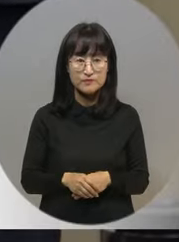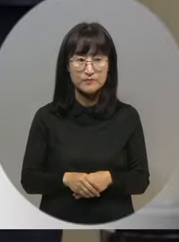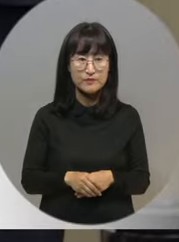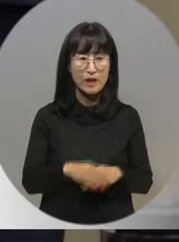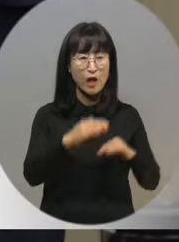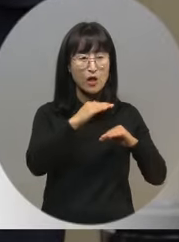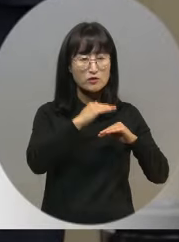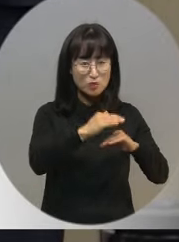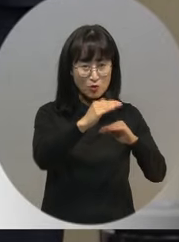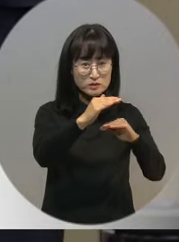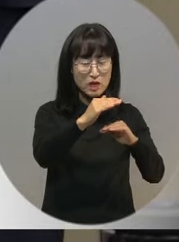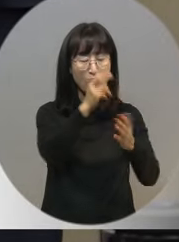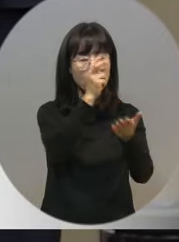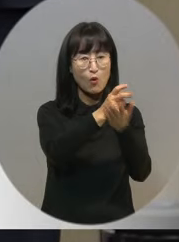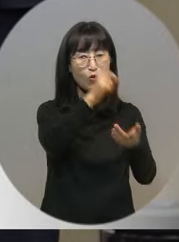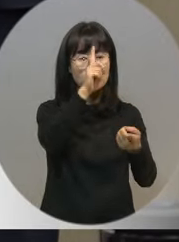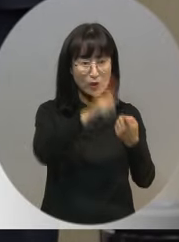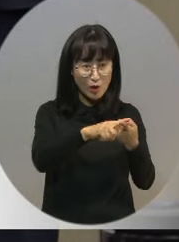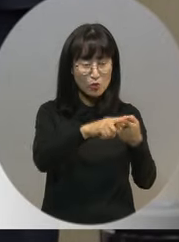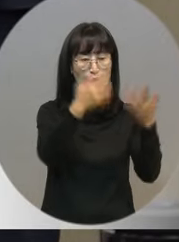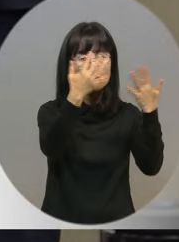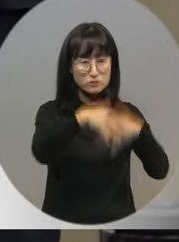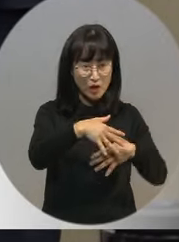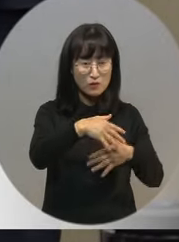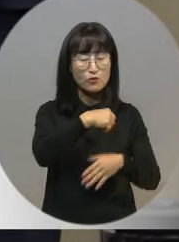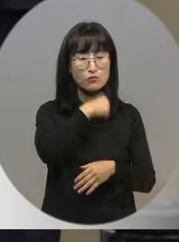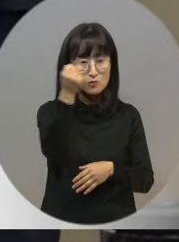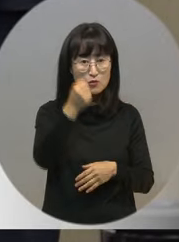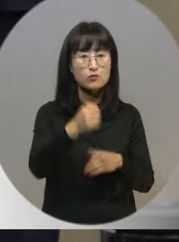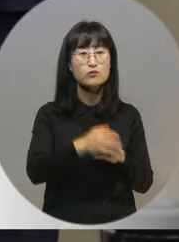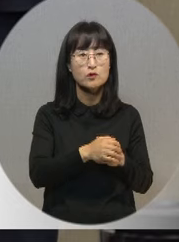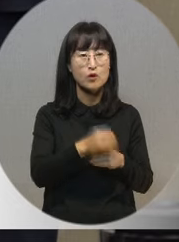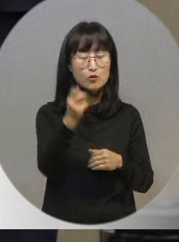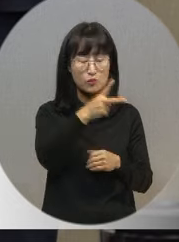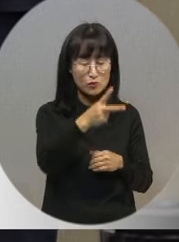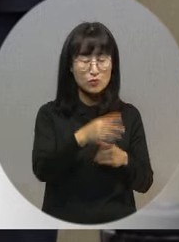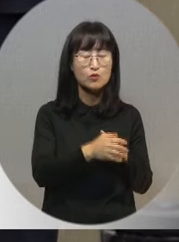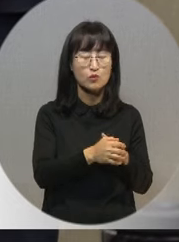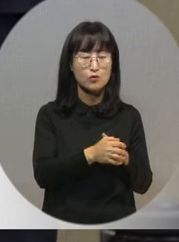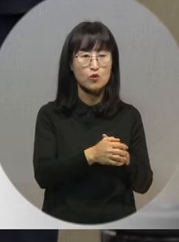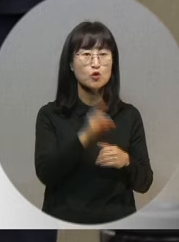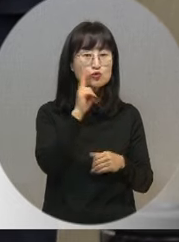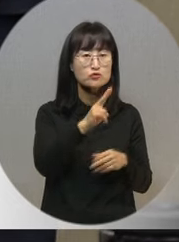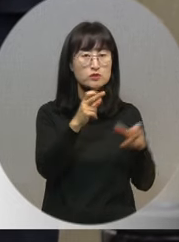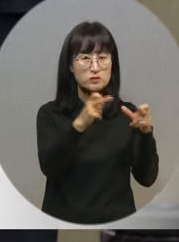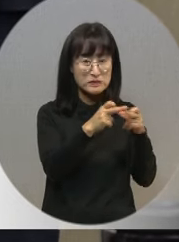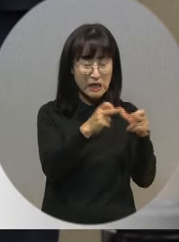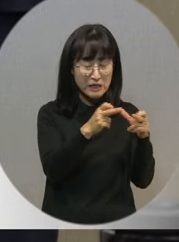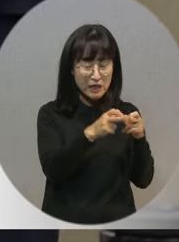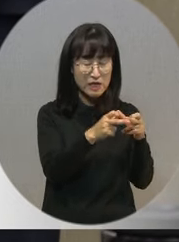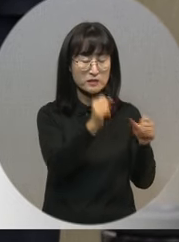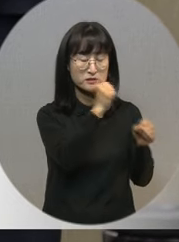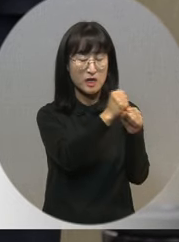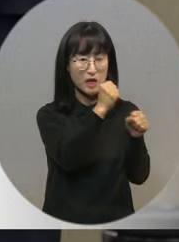법률에 따라 격을 한 며지 품목을 중인